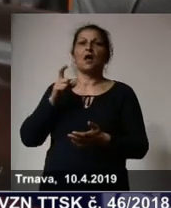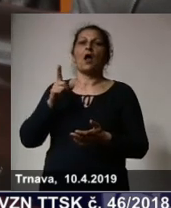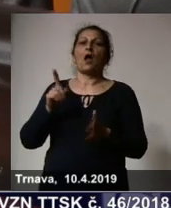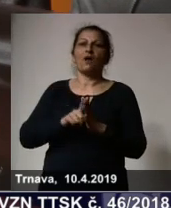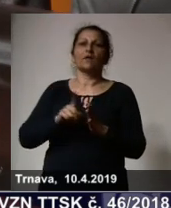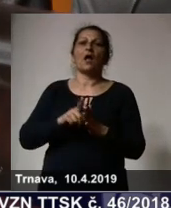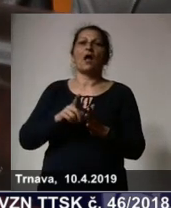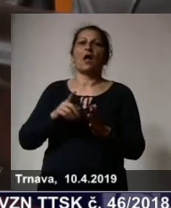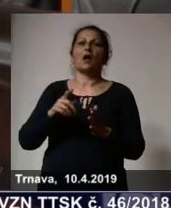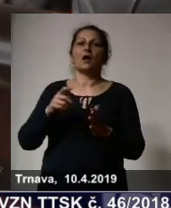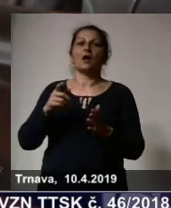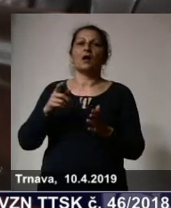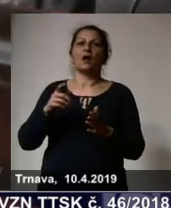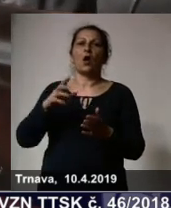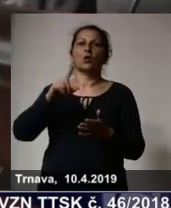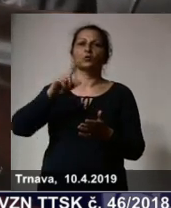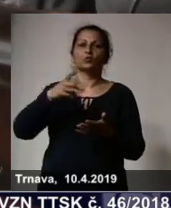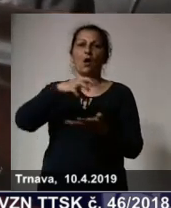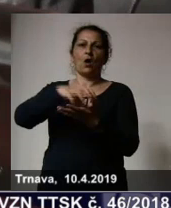nadácie, ak to dobre chápem.